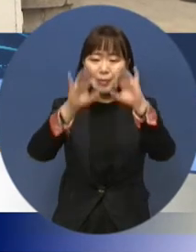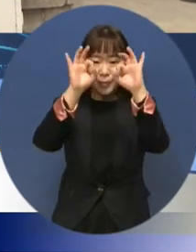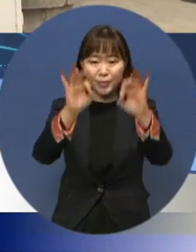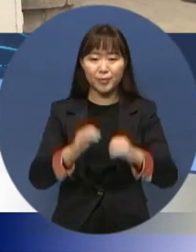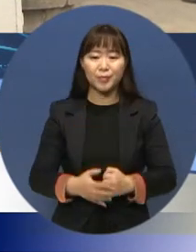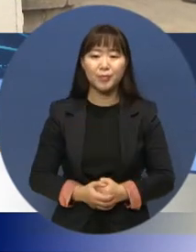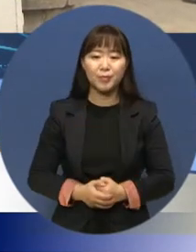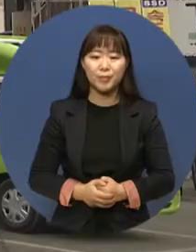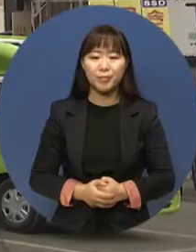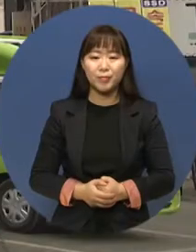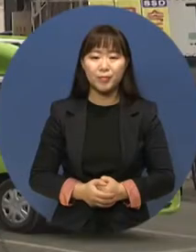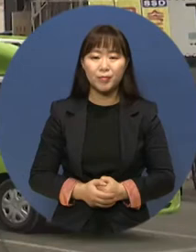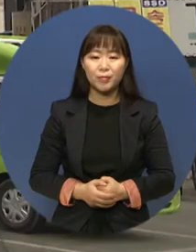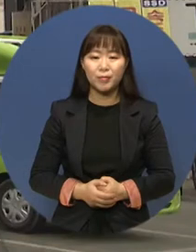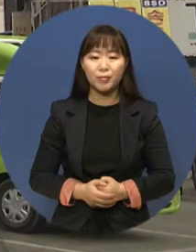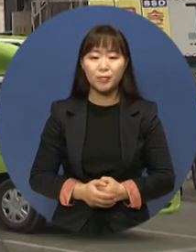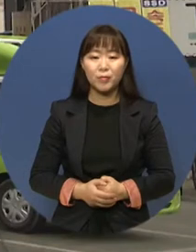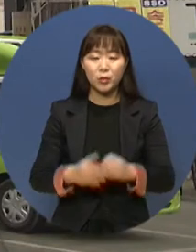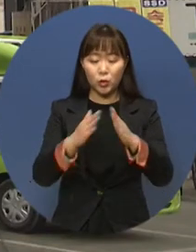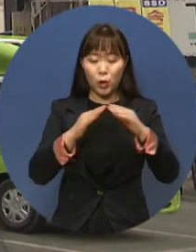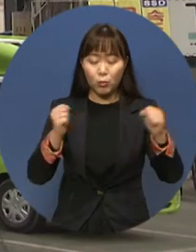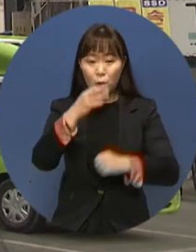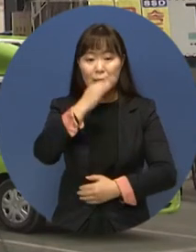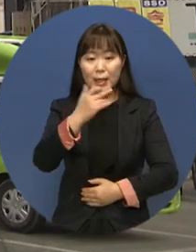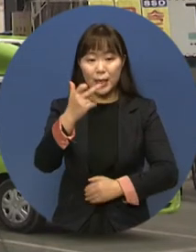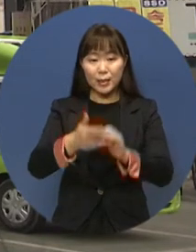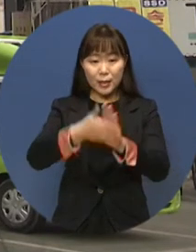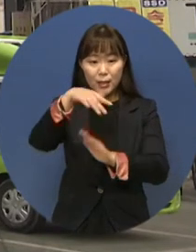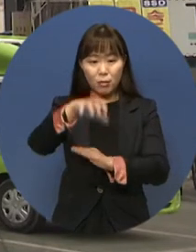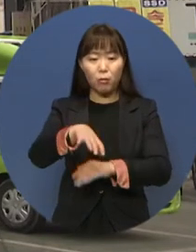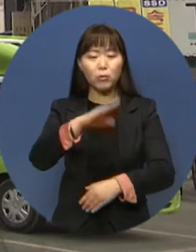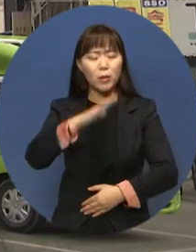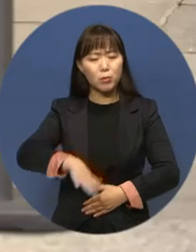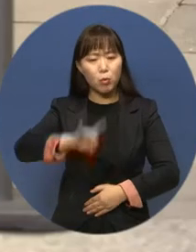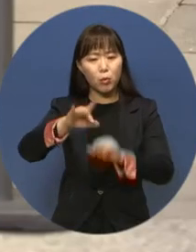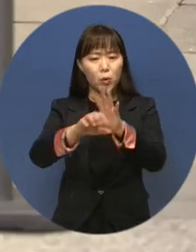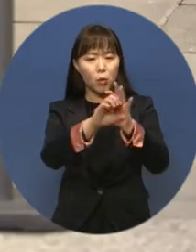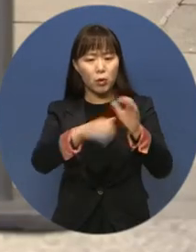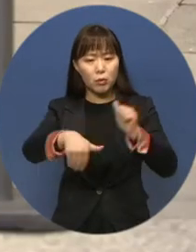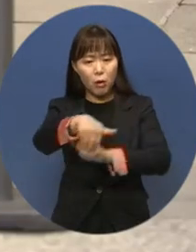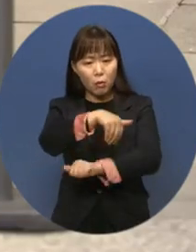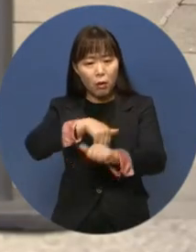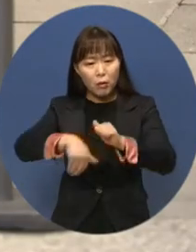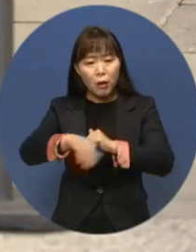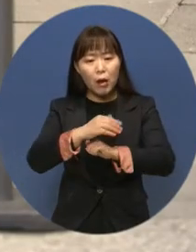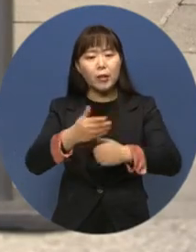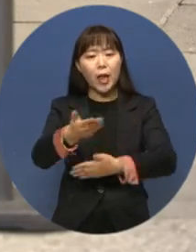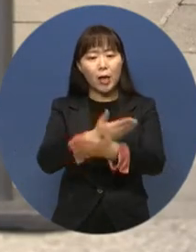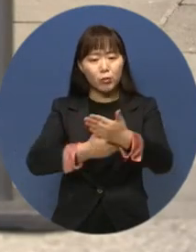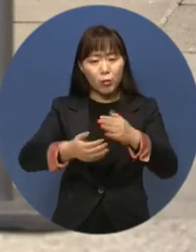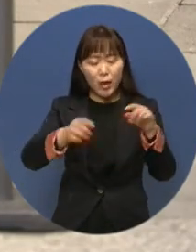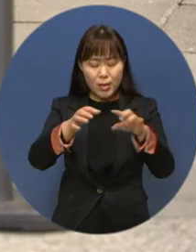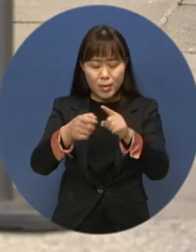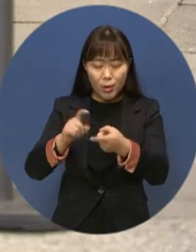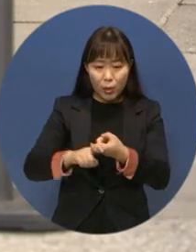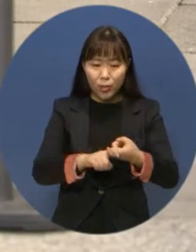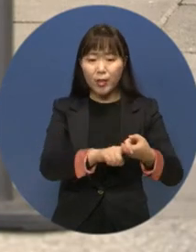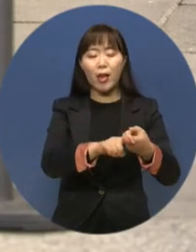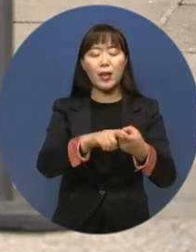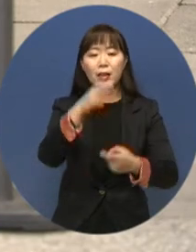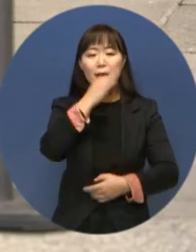기자가 소개합니다. 전라북도 익산시에서는 사상 초유의 코로나19 사태를 나눔과 연대,